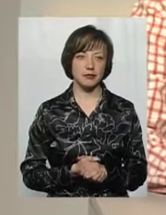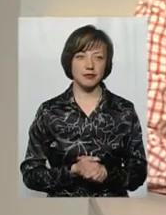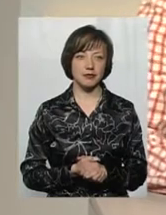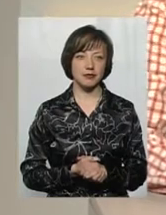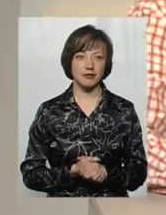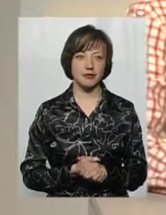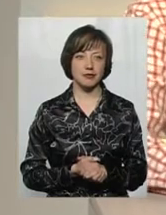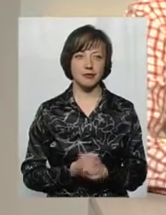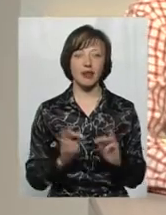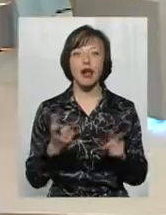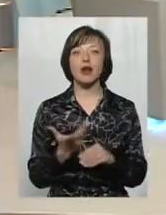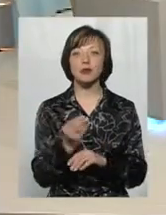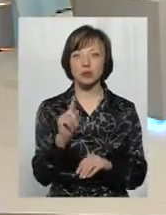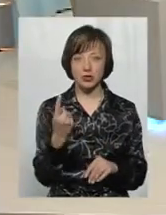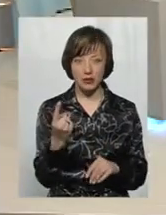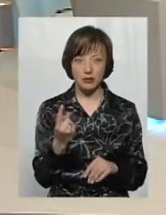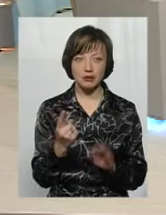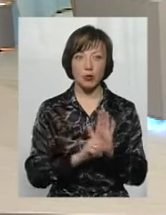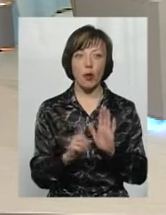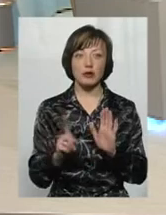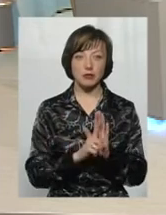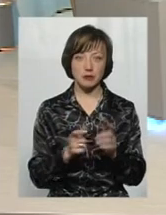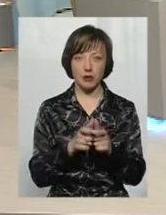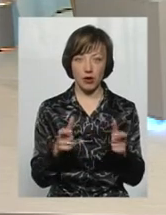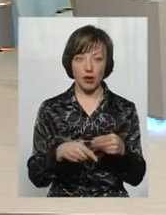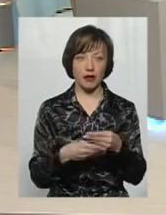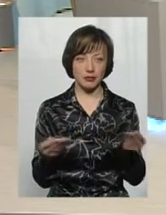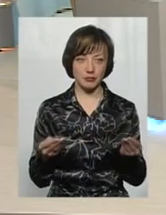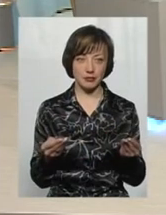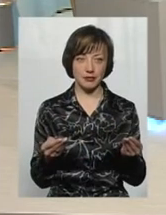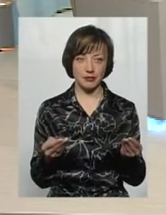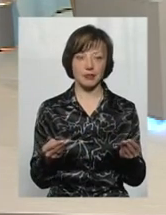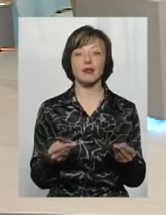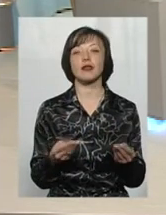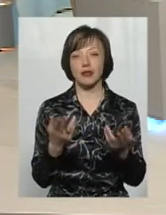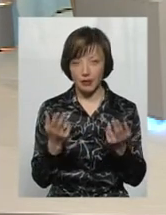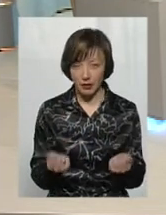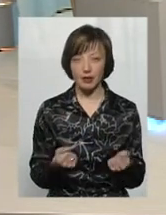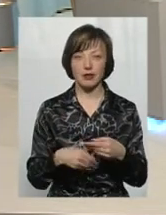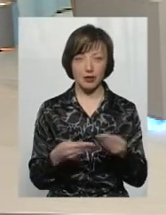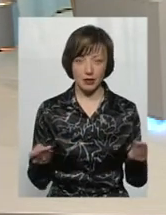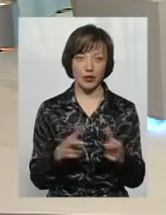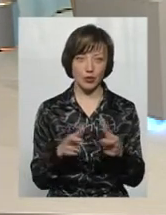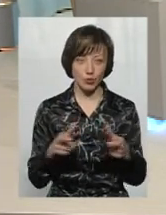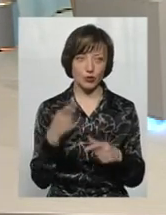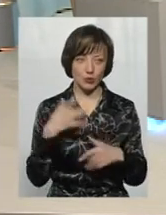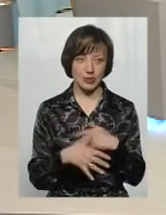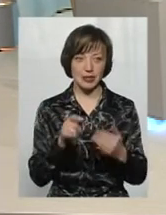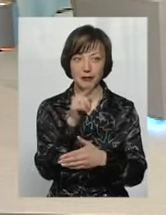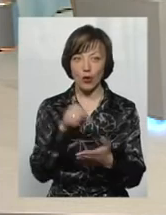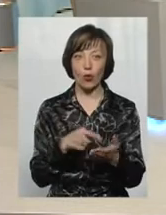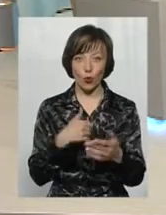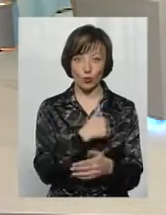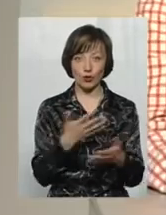Як вони заплатили потім? Заплатили по гривні, дали їм пільгові талони. Що? А, дали ну, а як же ж? Ну, зрозумів. От я ж запитую, я ж